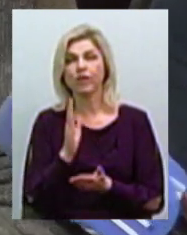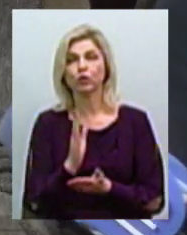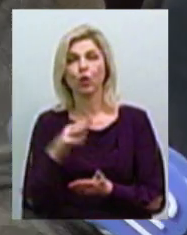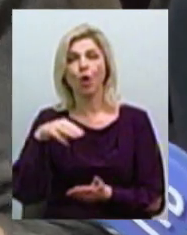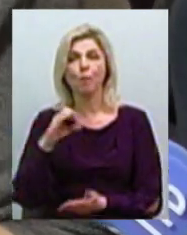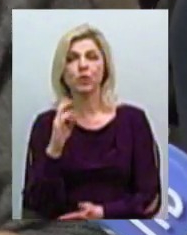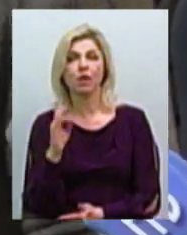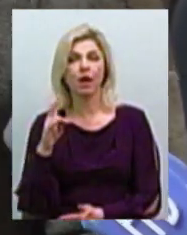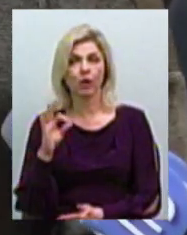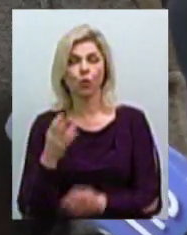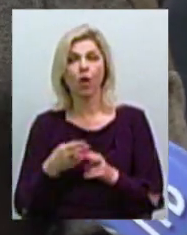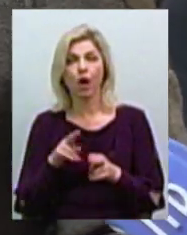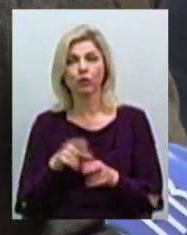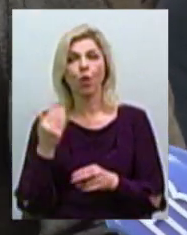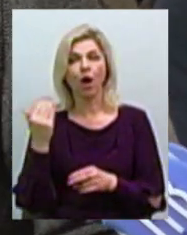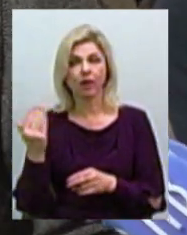Москаленко,